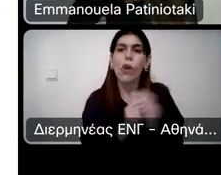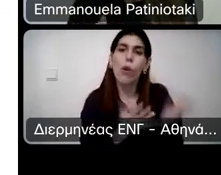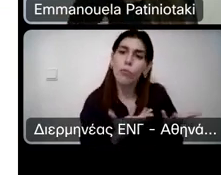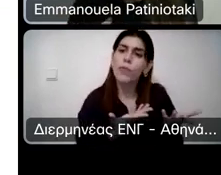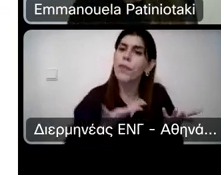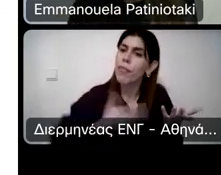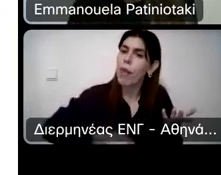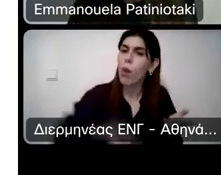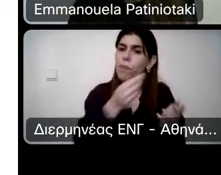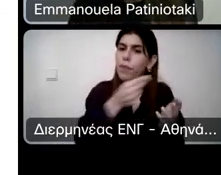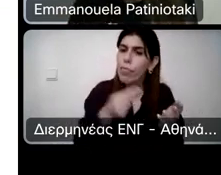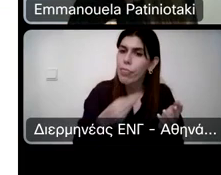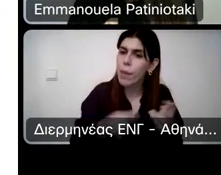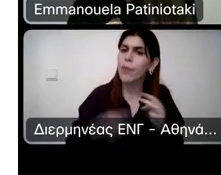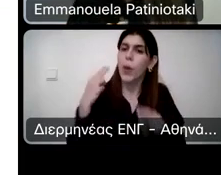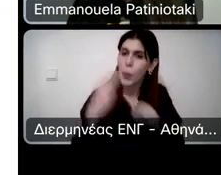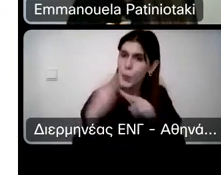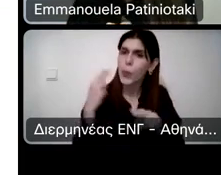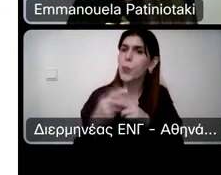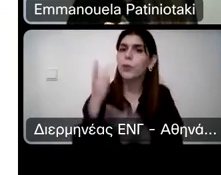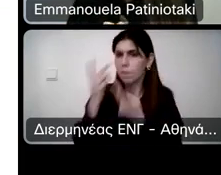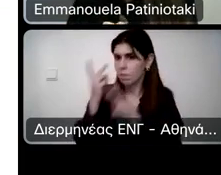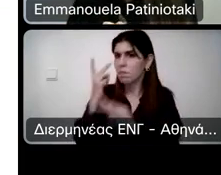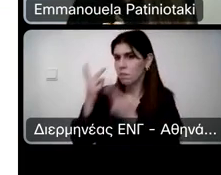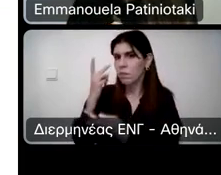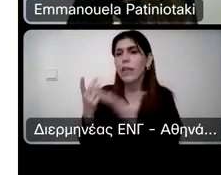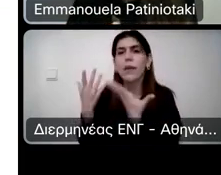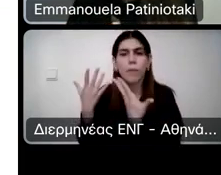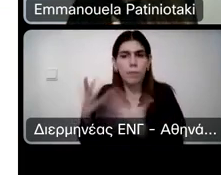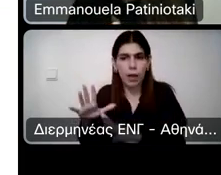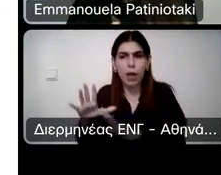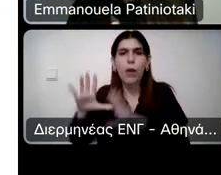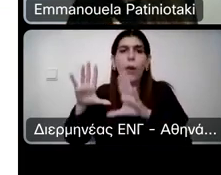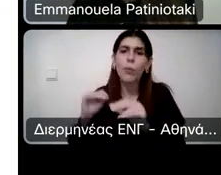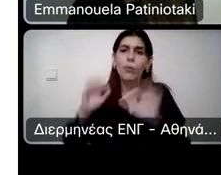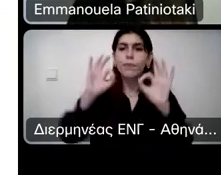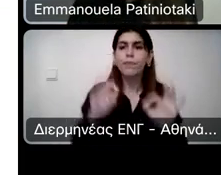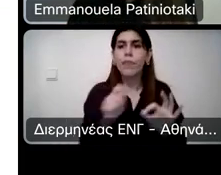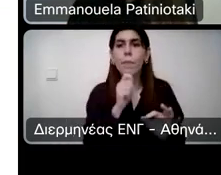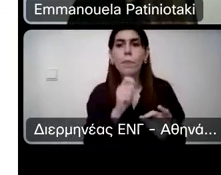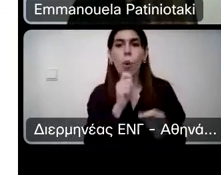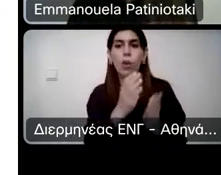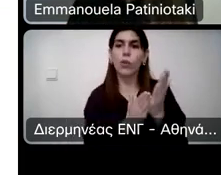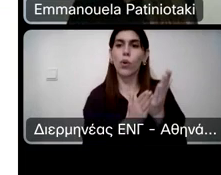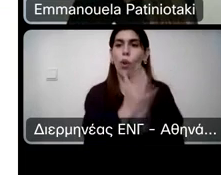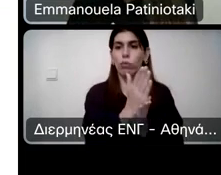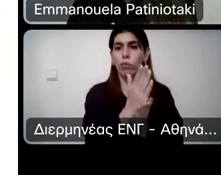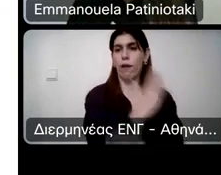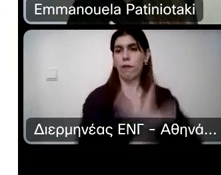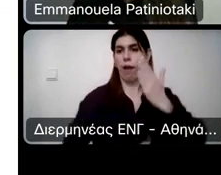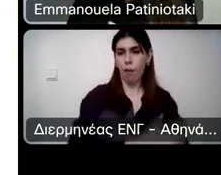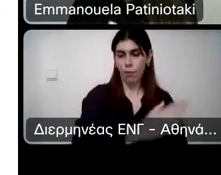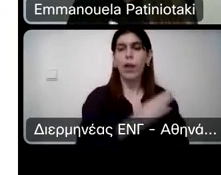ζητήματα σημαντικά που έχω συναντήσει εγώ, τα οποία αφορούν την πολιτική ορθότητα και την αναπηρία, τον